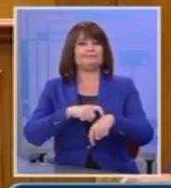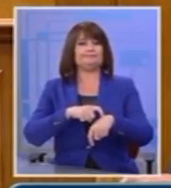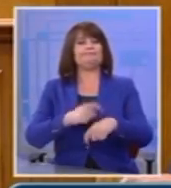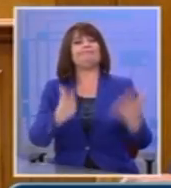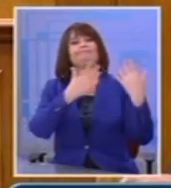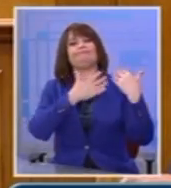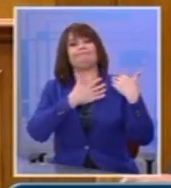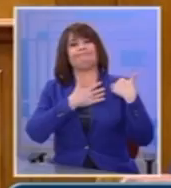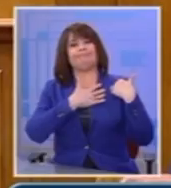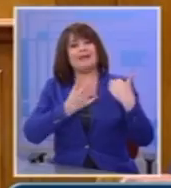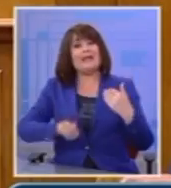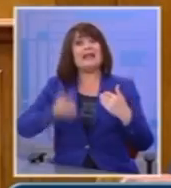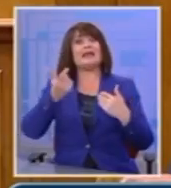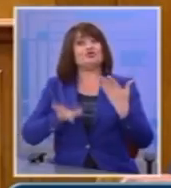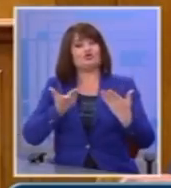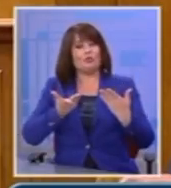ανέλαβα ρίσκα, δεν το έβαλα κάτω,